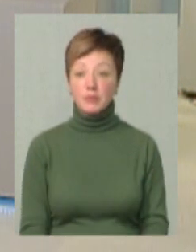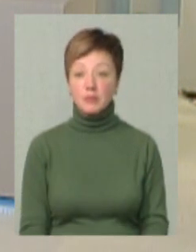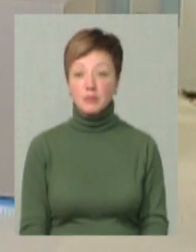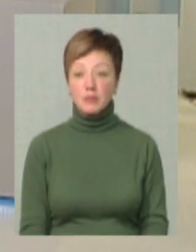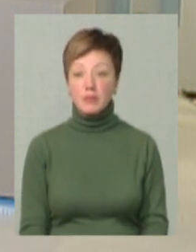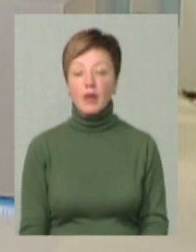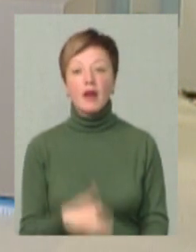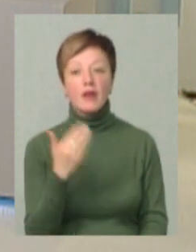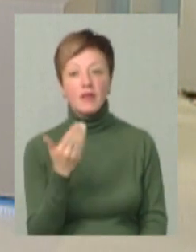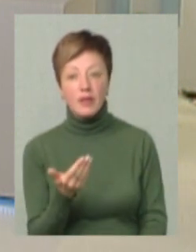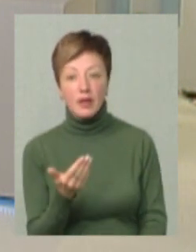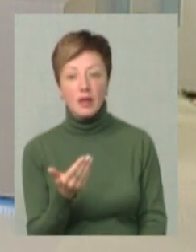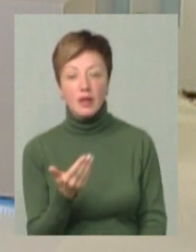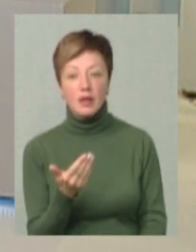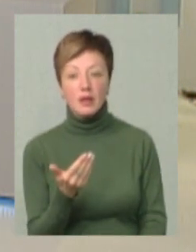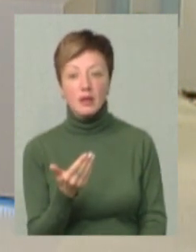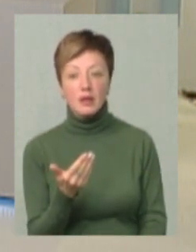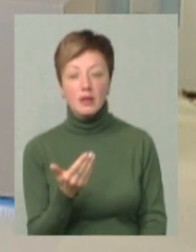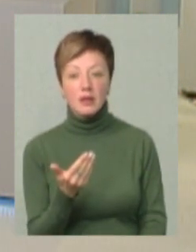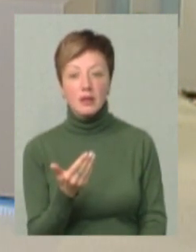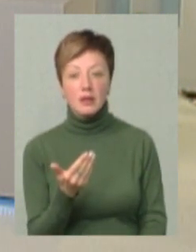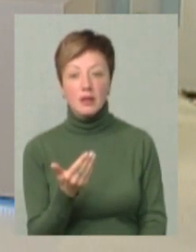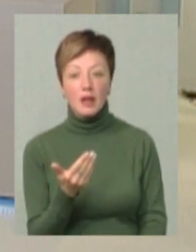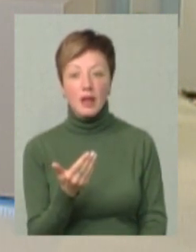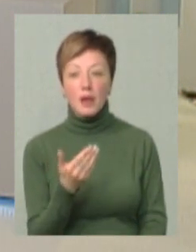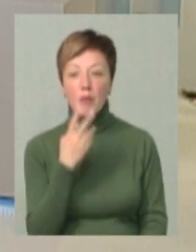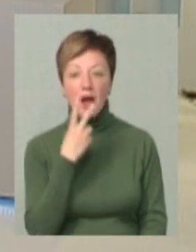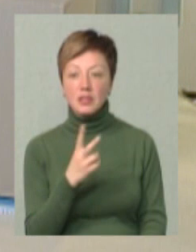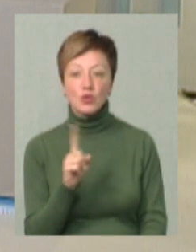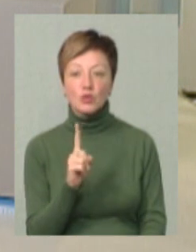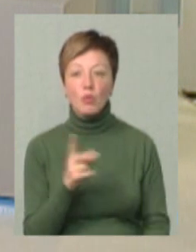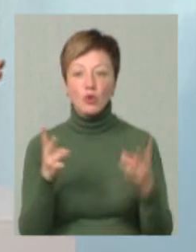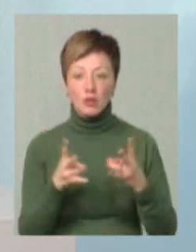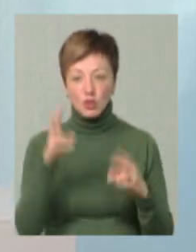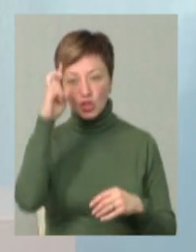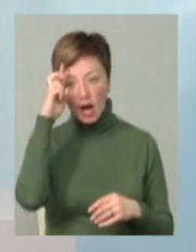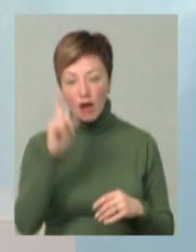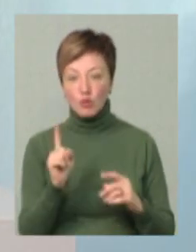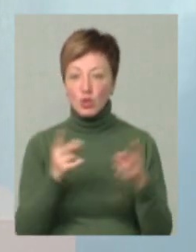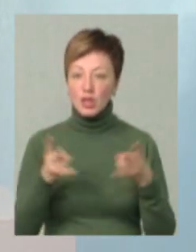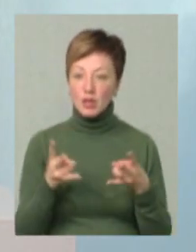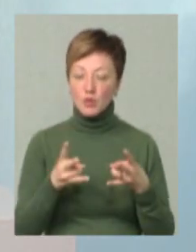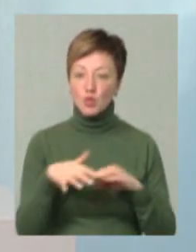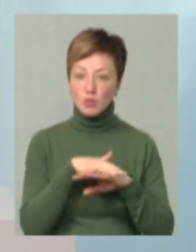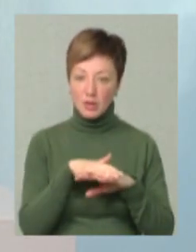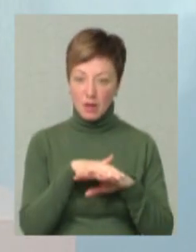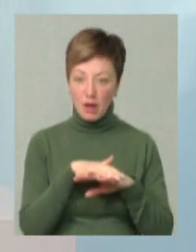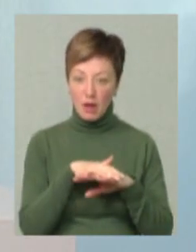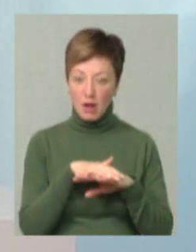То ви виходили з того, не з того, що потрібно державі, що потрібно